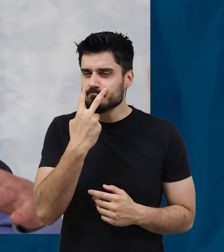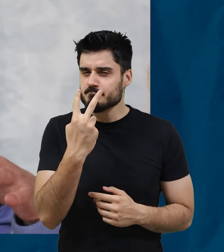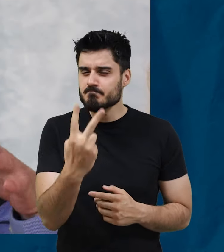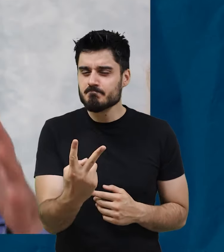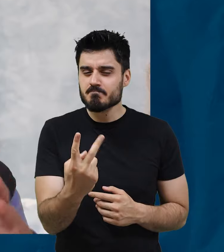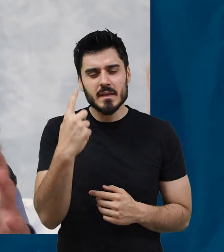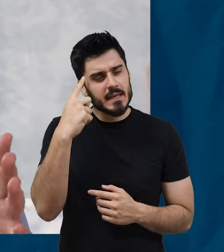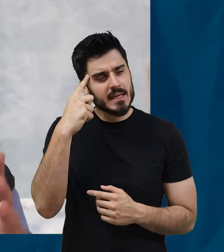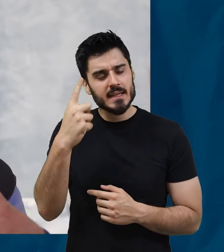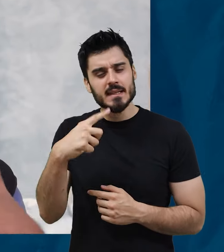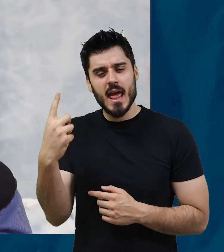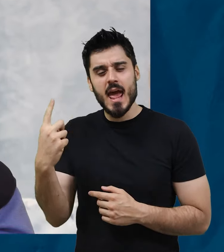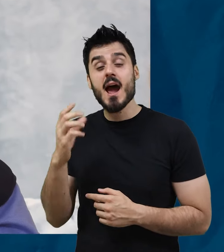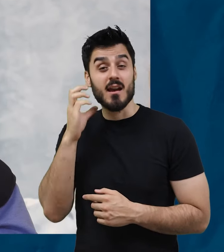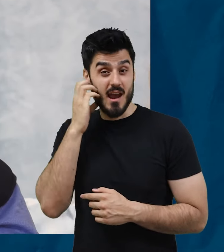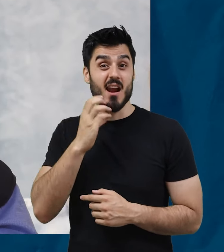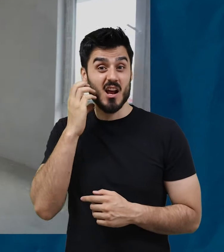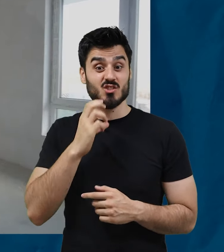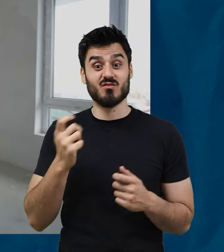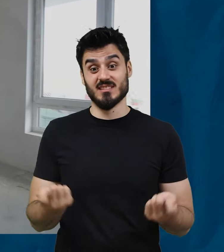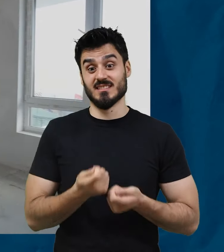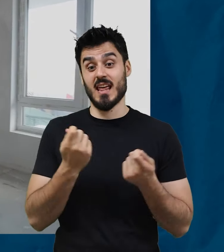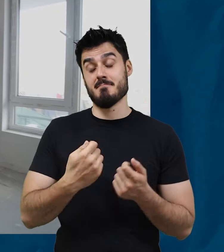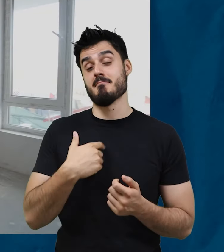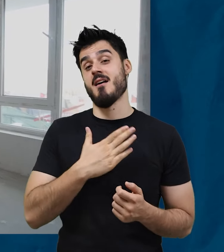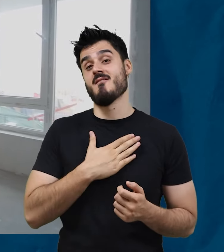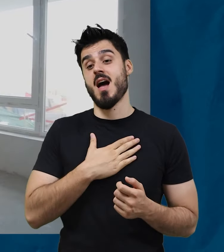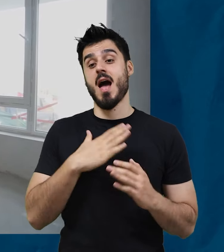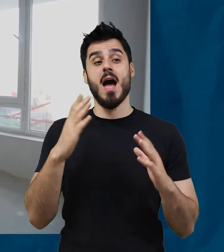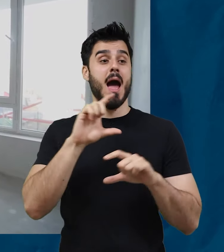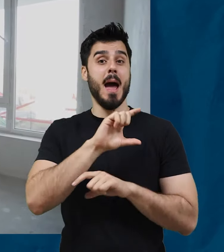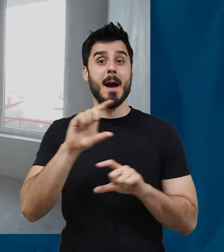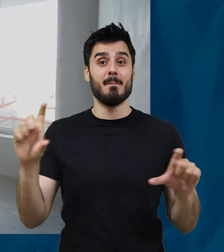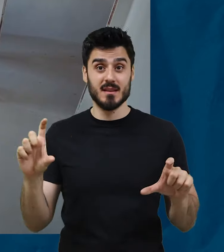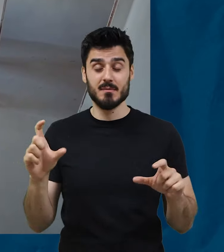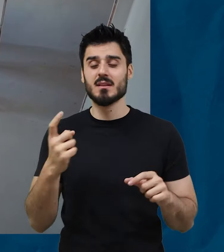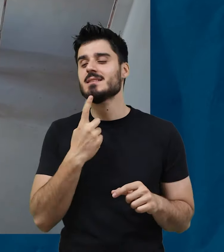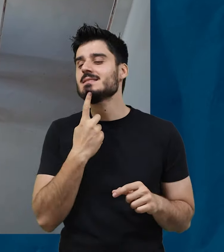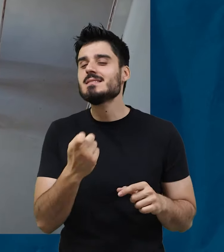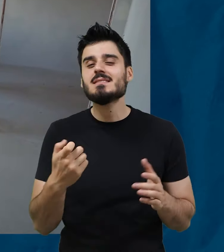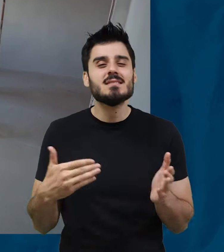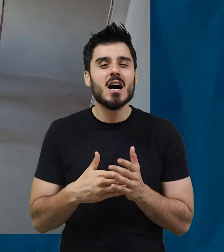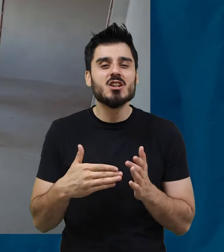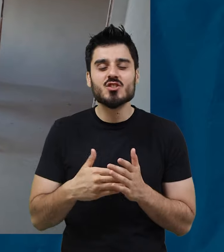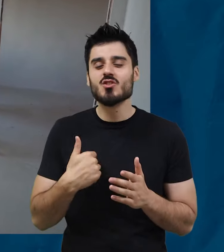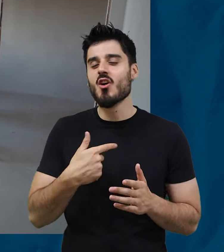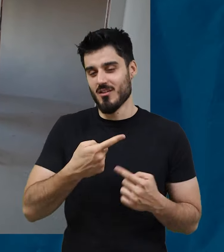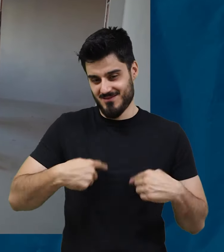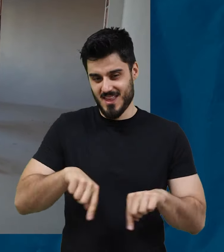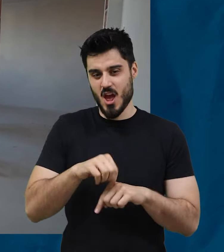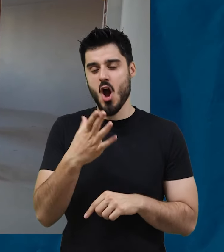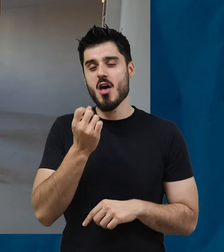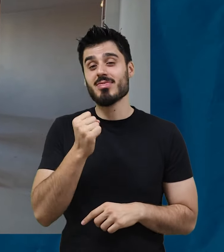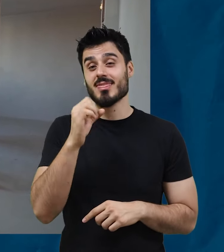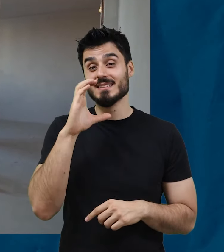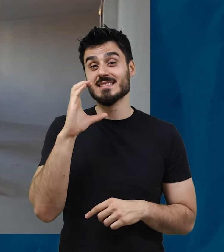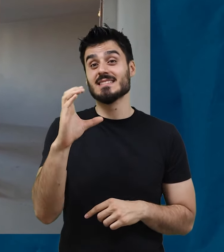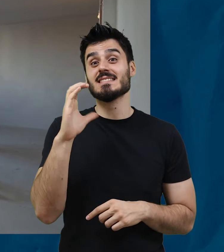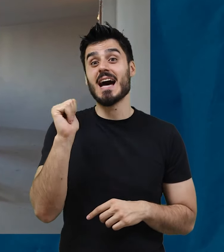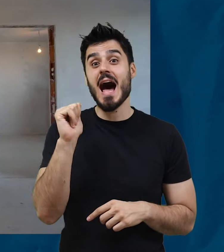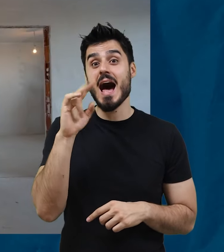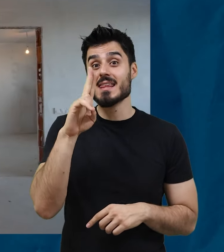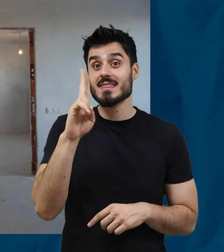идеята Караджов да се занимава с нашия апартамент, защото ние сме от Сандански, да кажем в нашия град. Можем